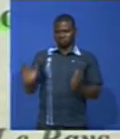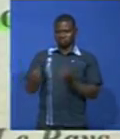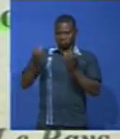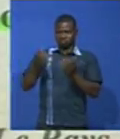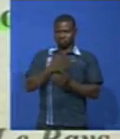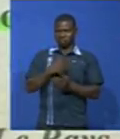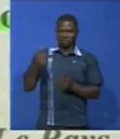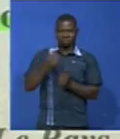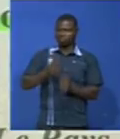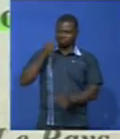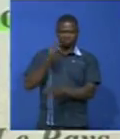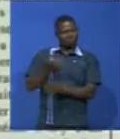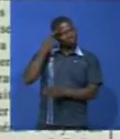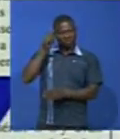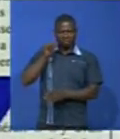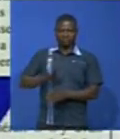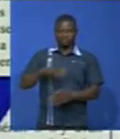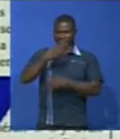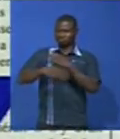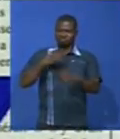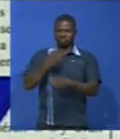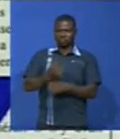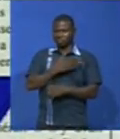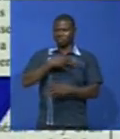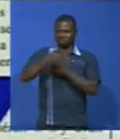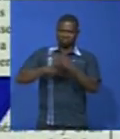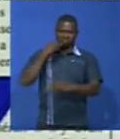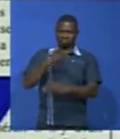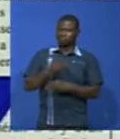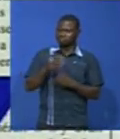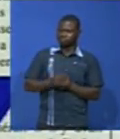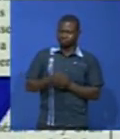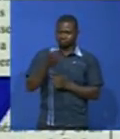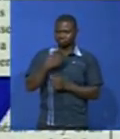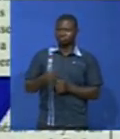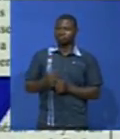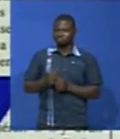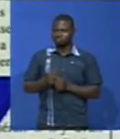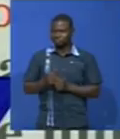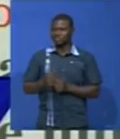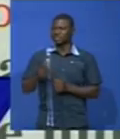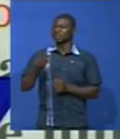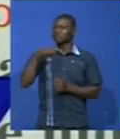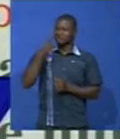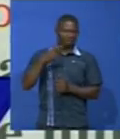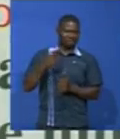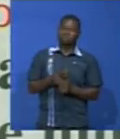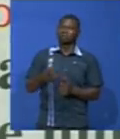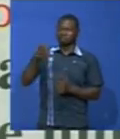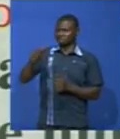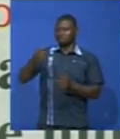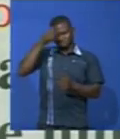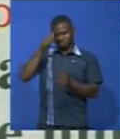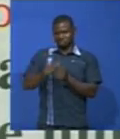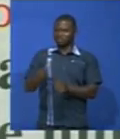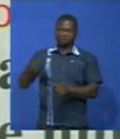du continent, voire du monde entier. Qui conteste cela jette la première pierre sur son cercueil, martèle l'observateur Palga, qui